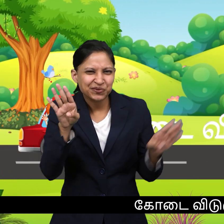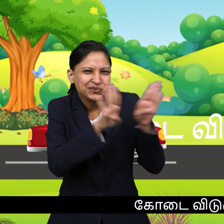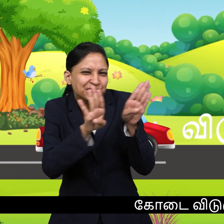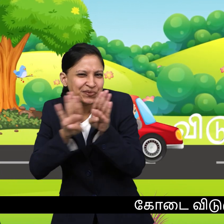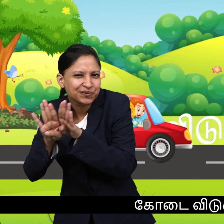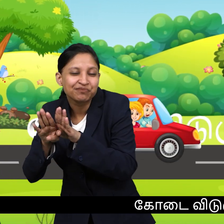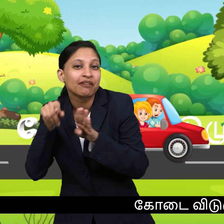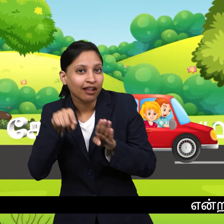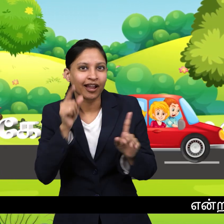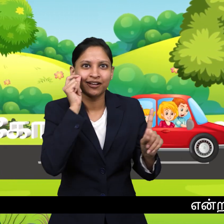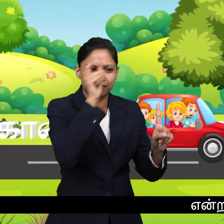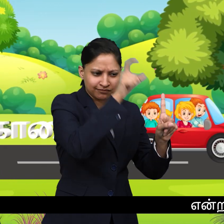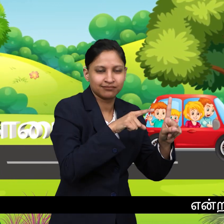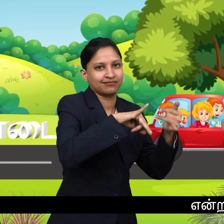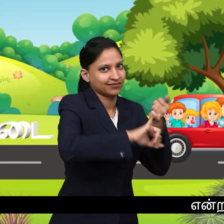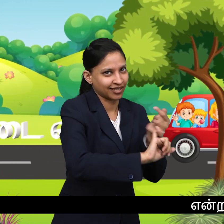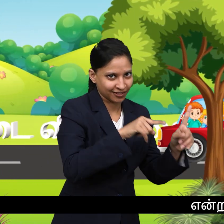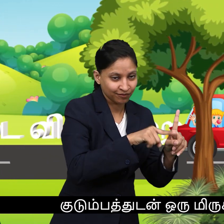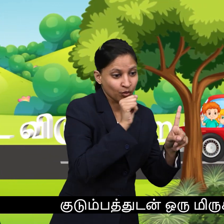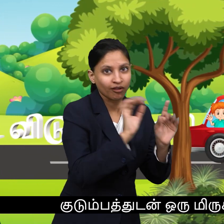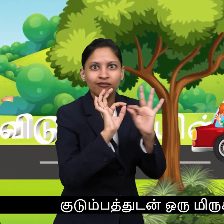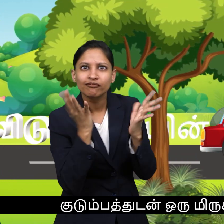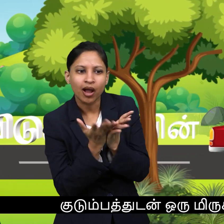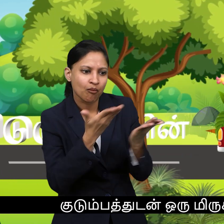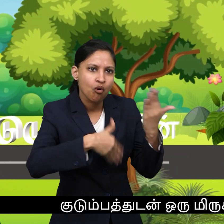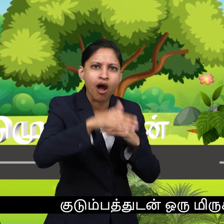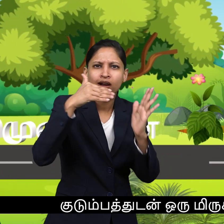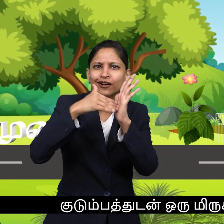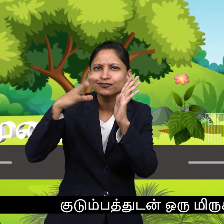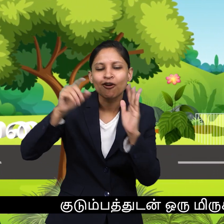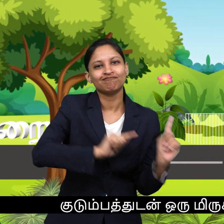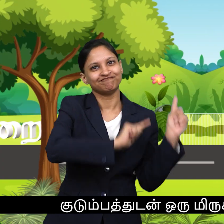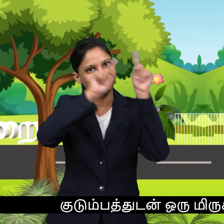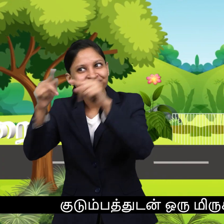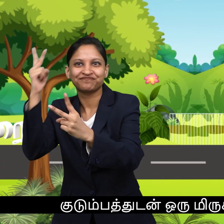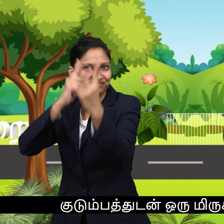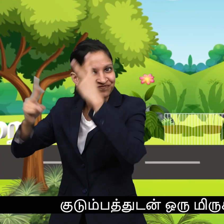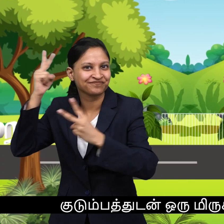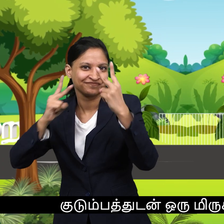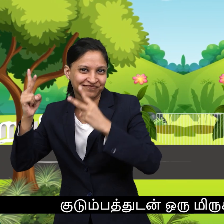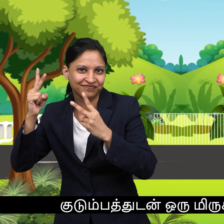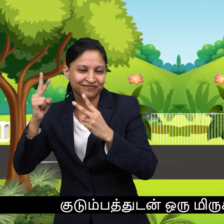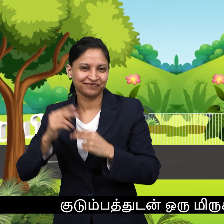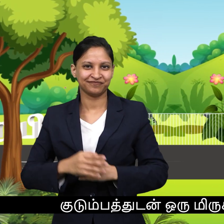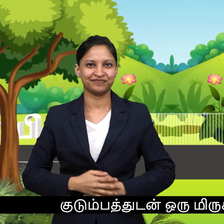கோடை விடுமுறையின் போது சரத் என்ற சிறுவன் தன் குடும்பத்துடன் ஒரு மிருக காட்சி சாலைக்கு